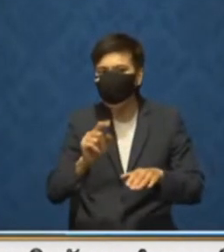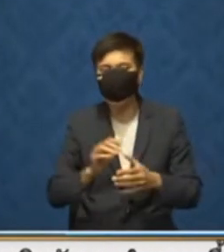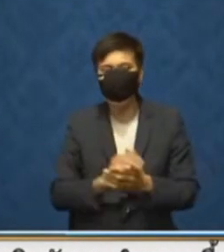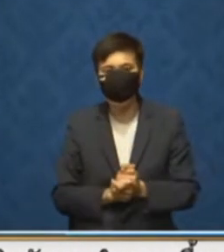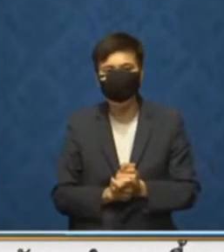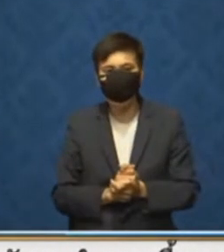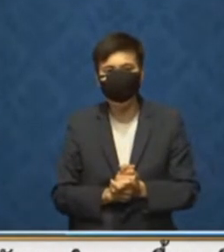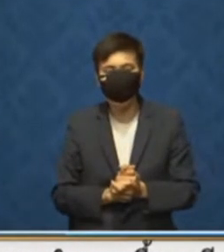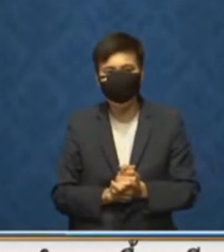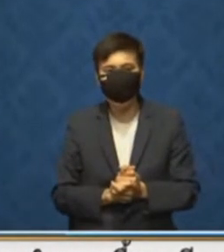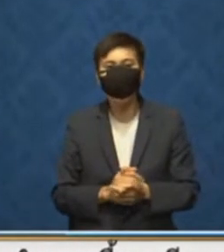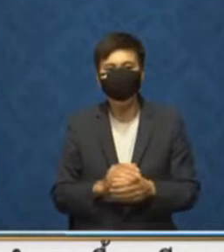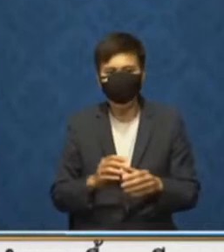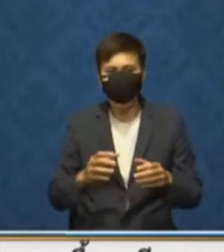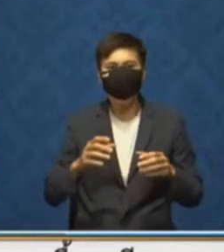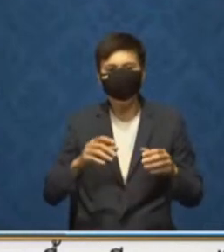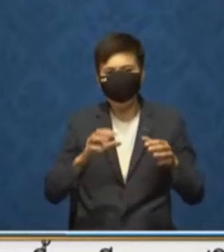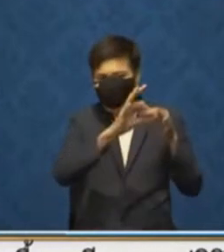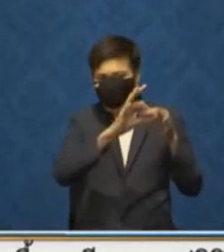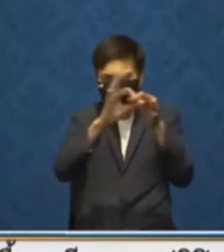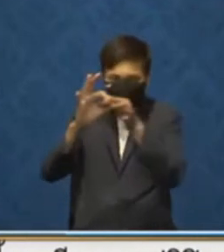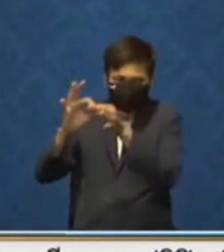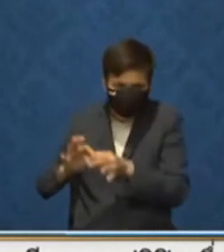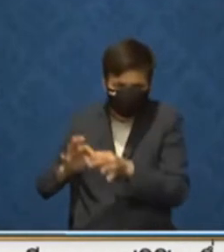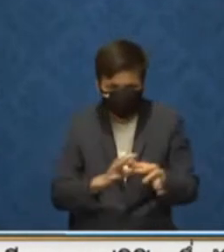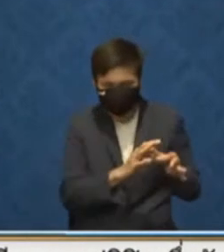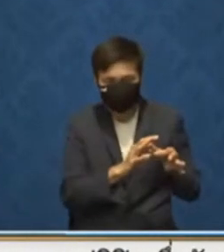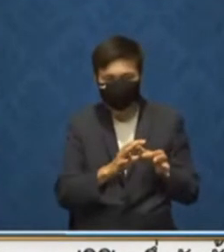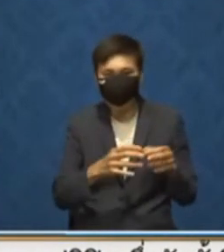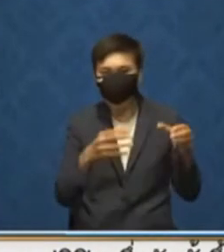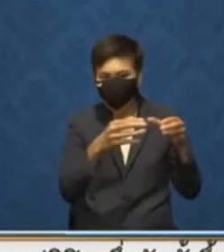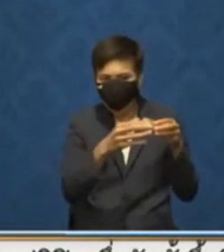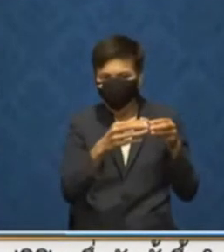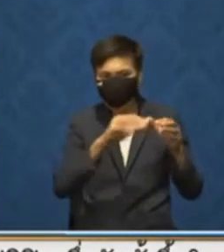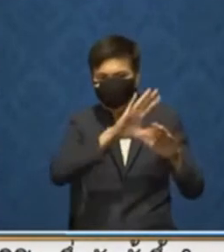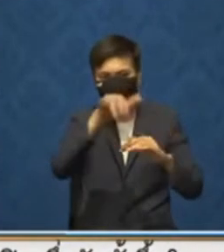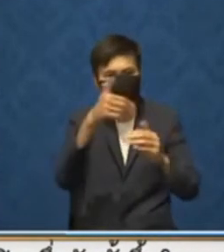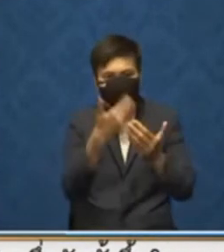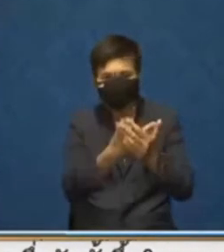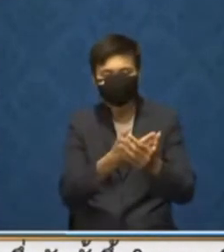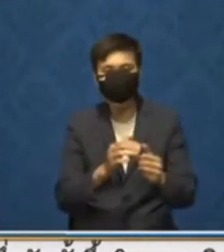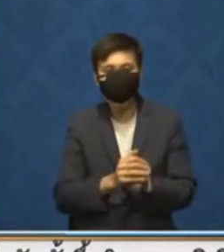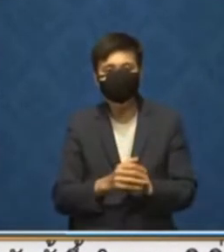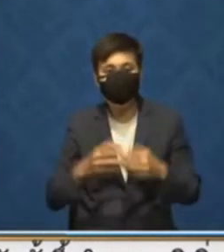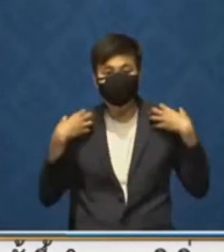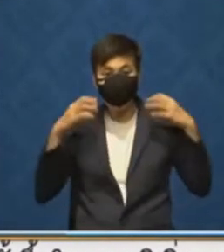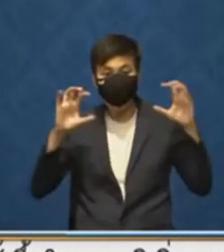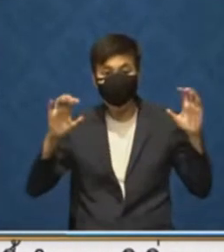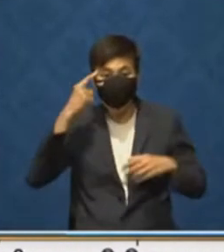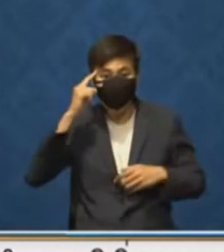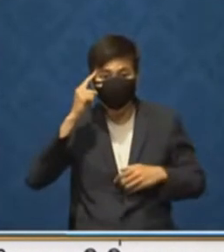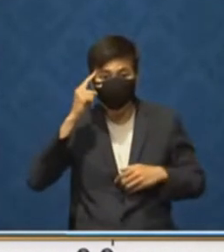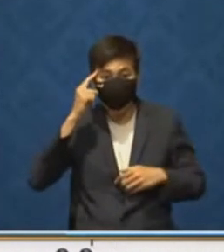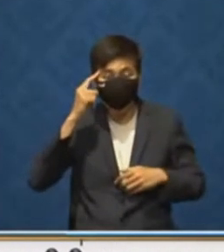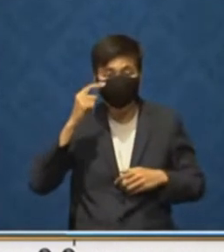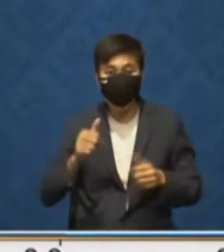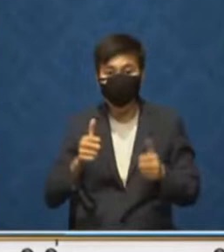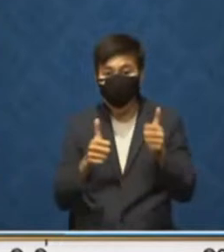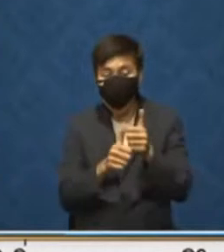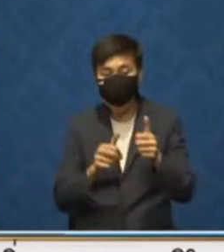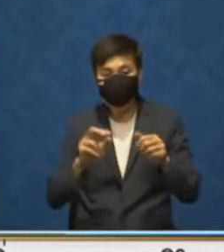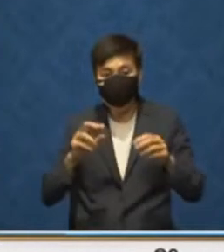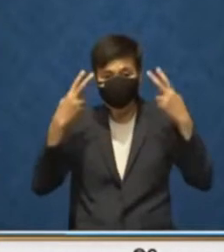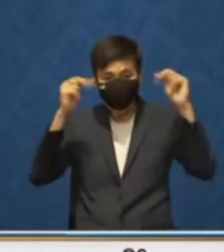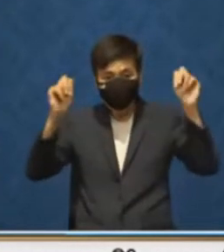ดูฮะบริษัทเป็นเครือข่ายมันโยงกันหมดเลยเป็นการเดียวกันเลยถ้าเกิดรัฐบาลไม่รู้เพราะเด็กไม่ไปรู้มาเอาชาร์จที่ไป